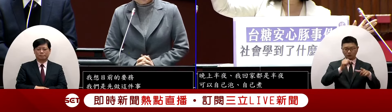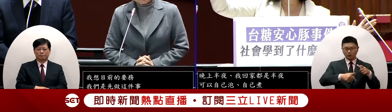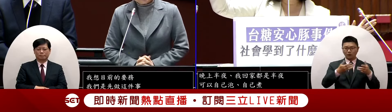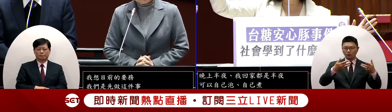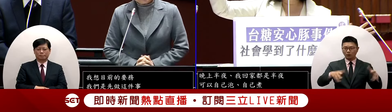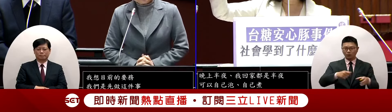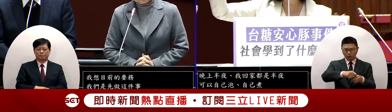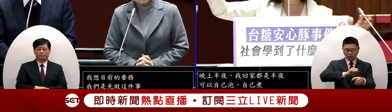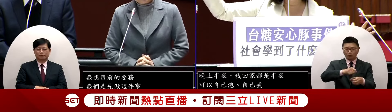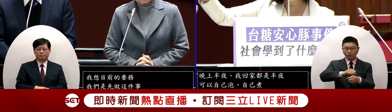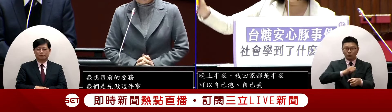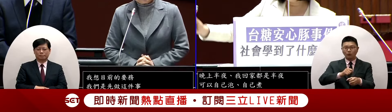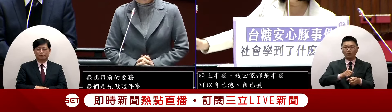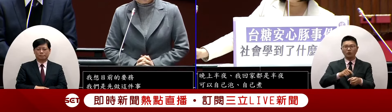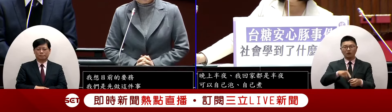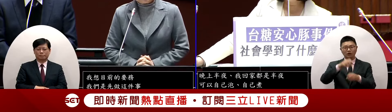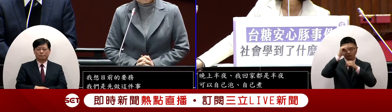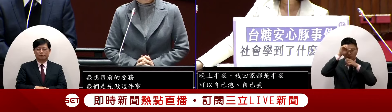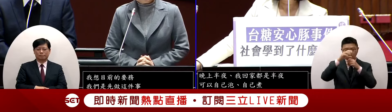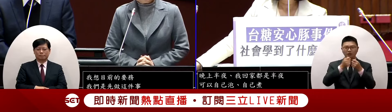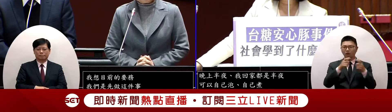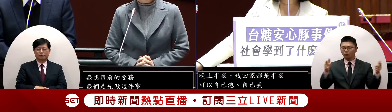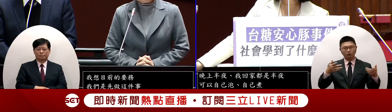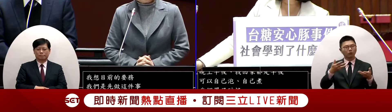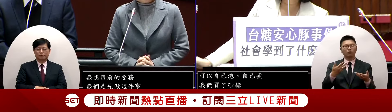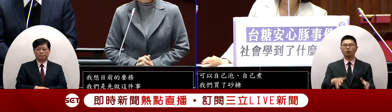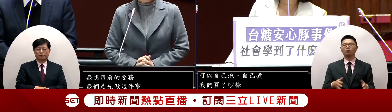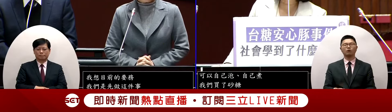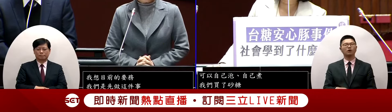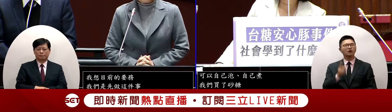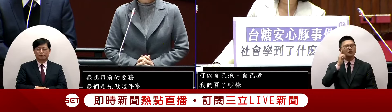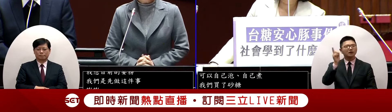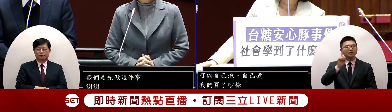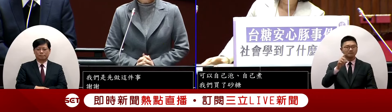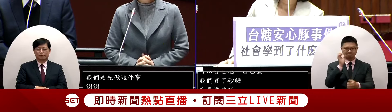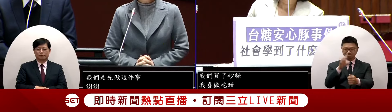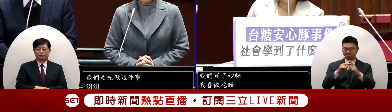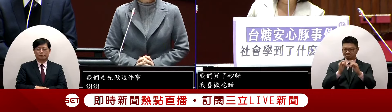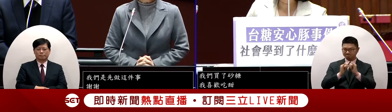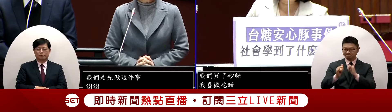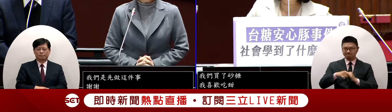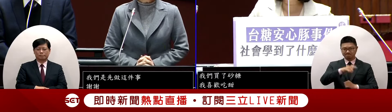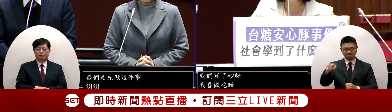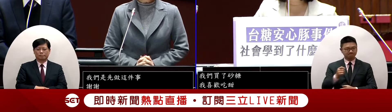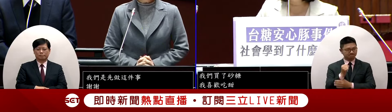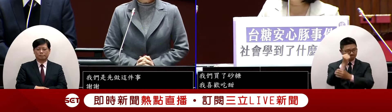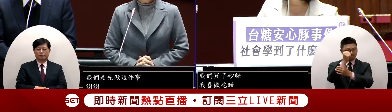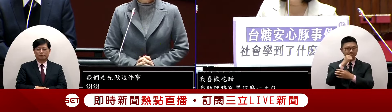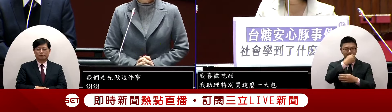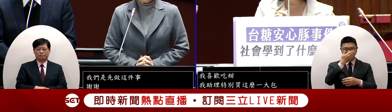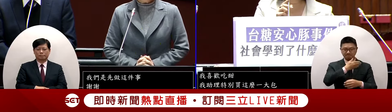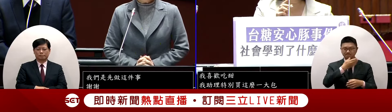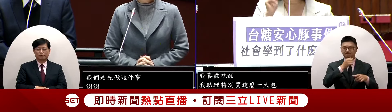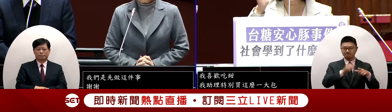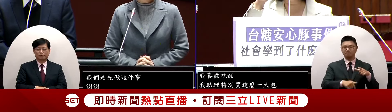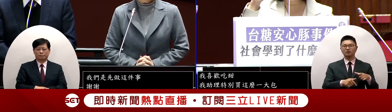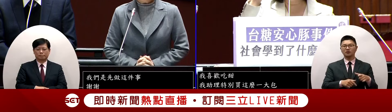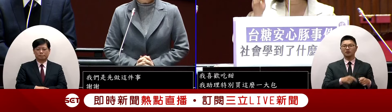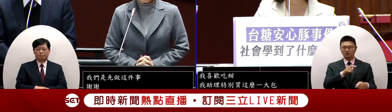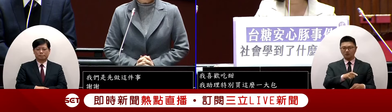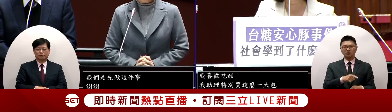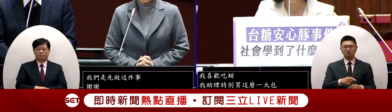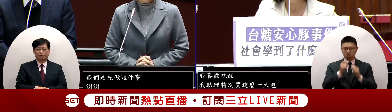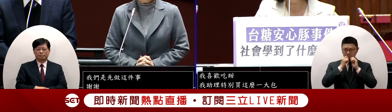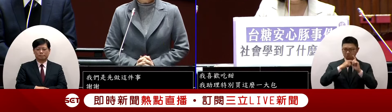凤梨罐头，其实它有各类的罐头。我们要呼吁所有的消费者，挺台糖，挺国家的好